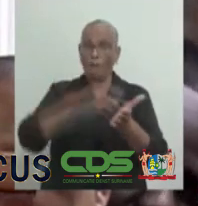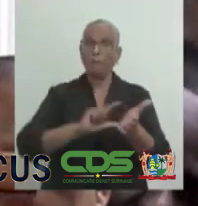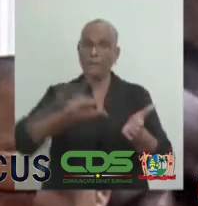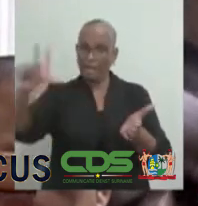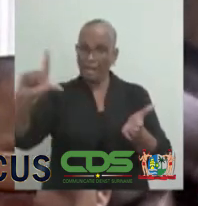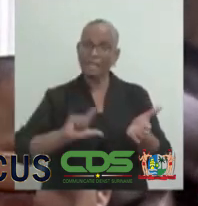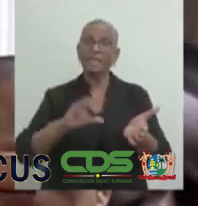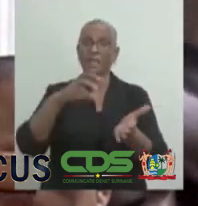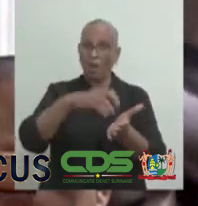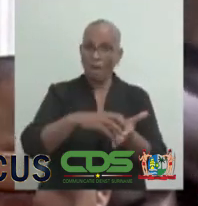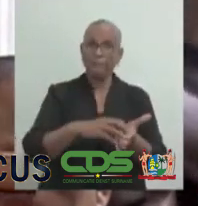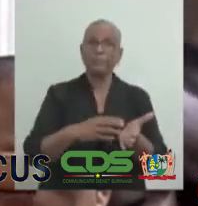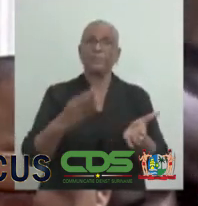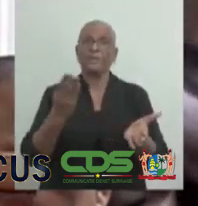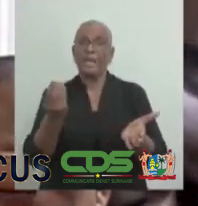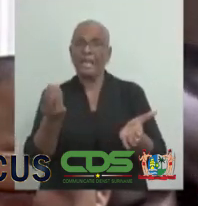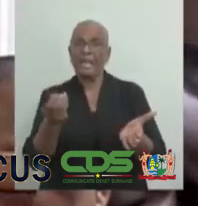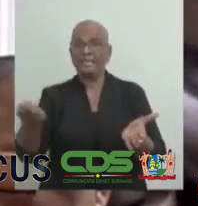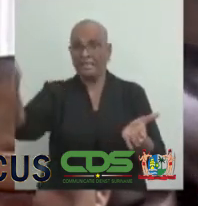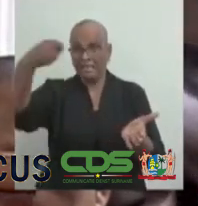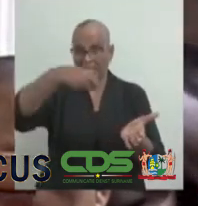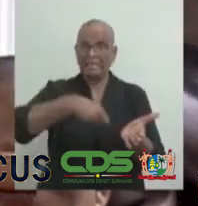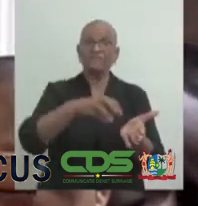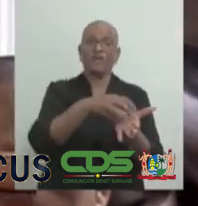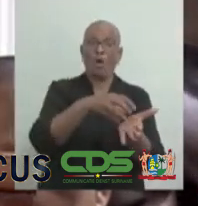schenkingen op